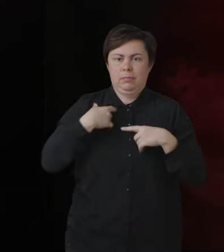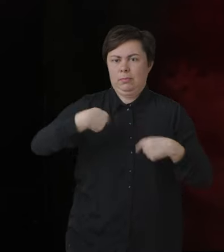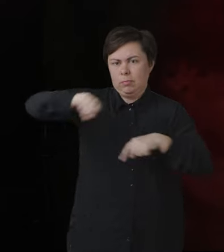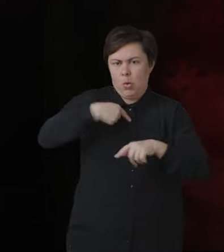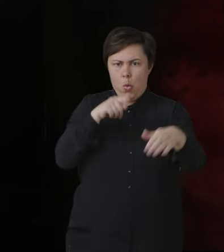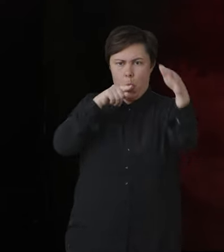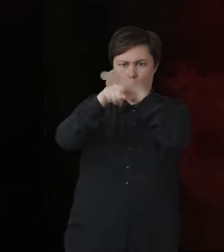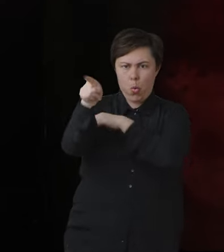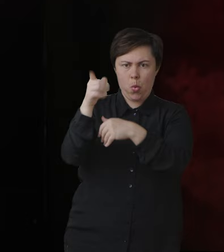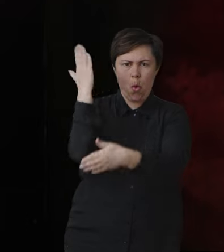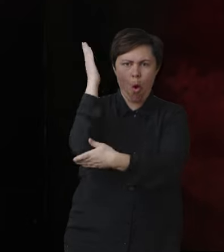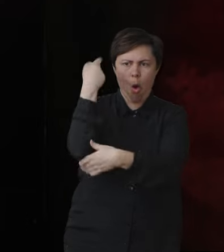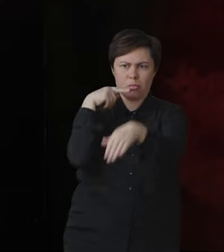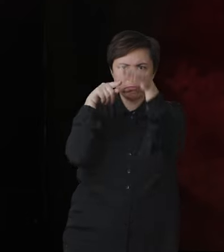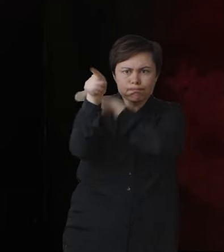i uciekli